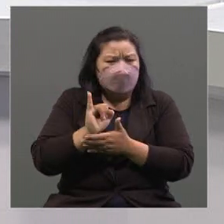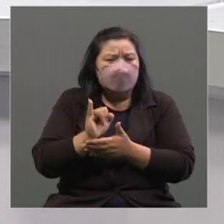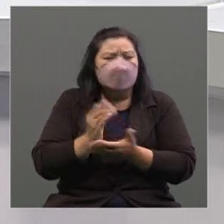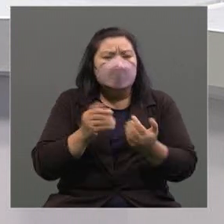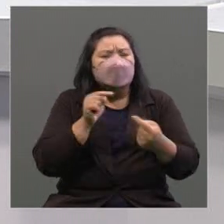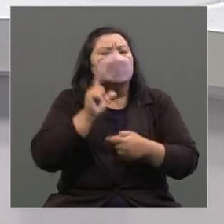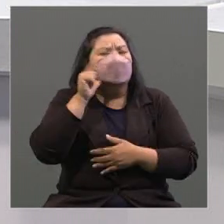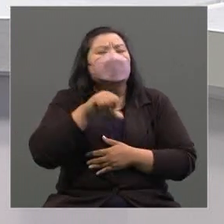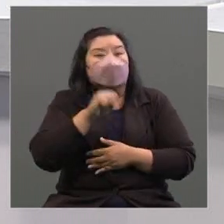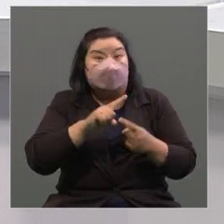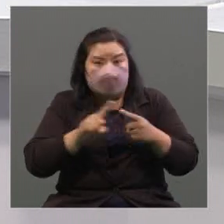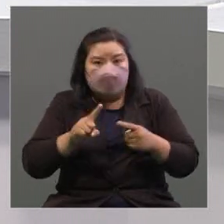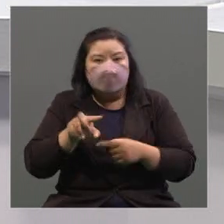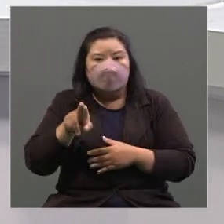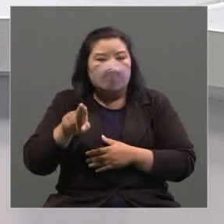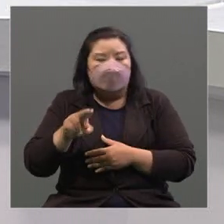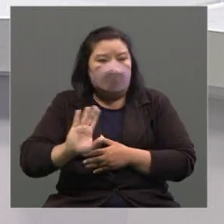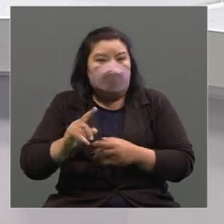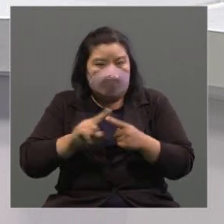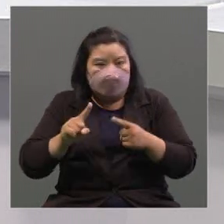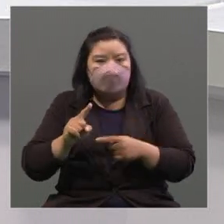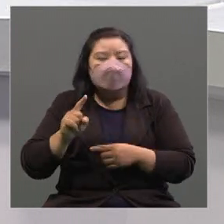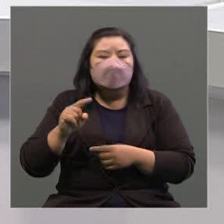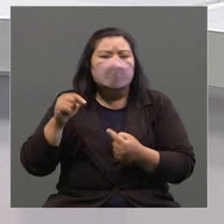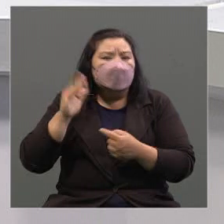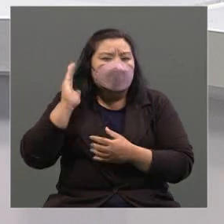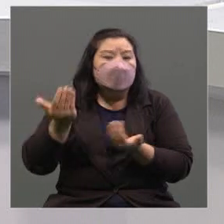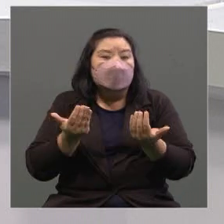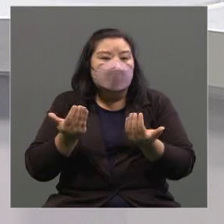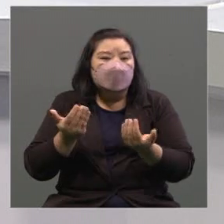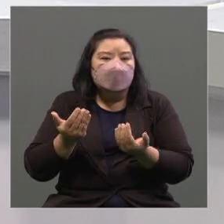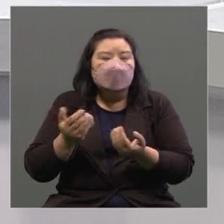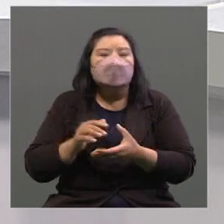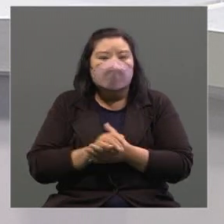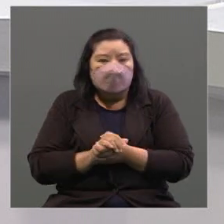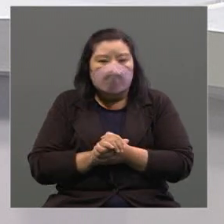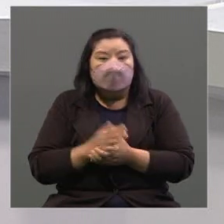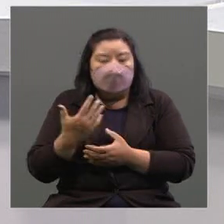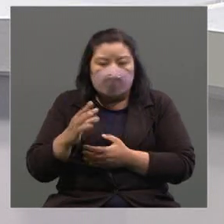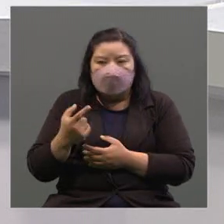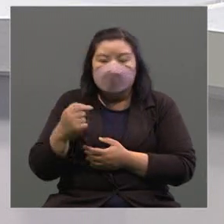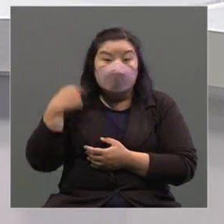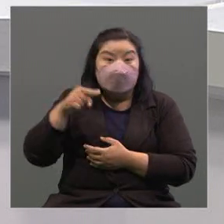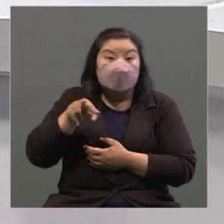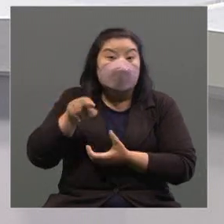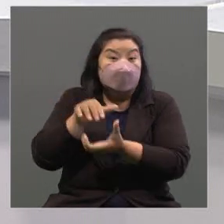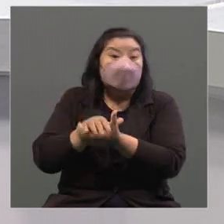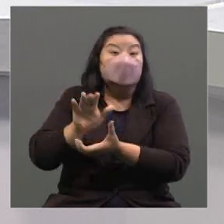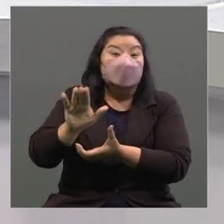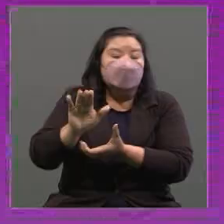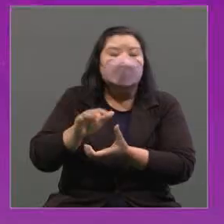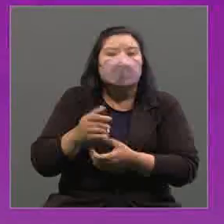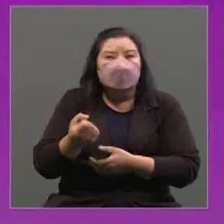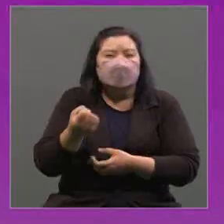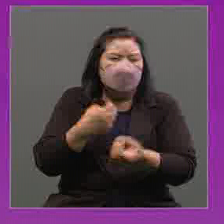นี่แหละแต่ว่าพลิกไปนะคะเพราะว่าคือทางลูกสะใภ้เนี่ยไปขอให้มาช่วยแต่เขาจะให้การอย่างนั้นเนี่ยนะคะเจ้าหน้าที่บอกว่าเดี๋ยวคงต้อง